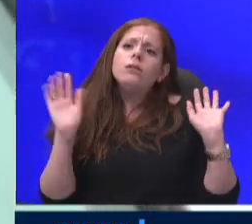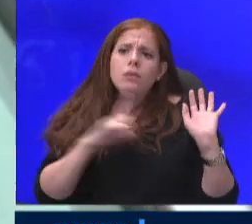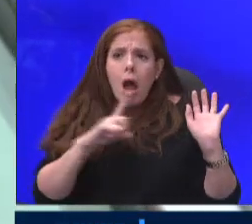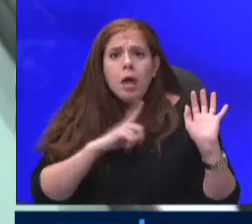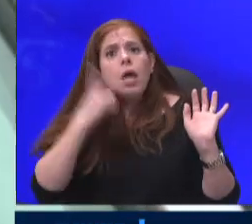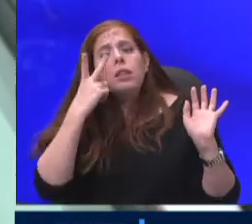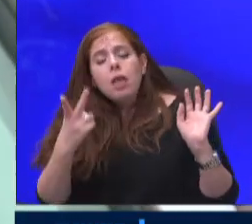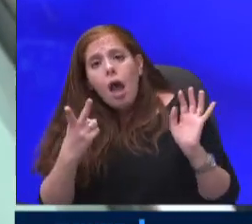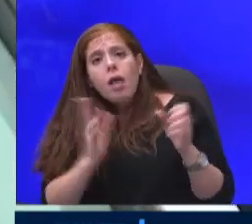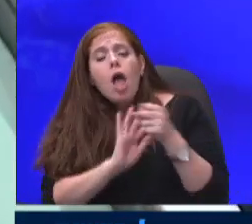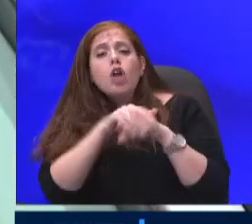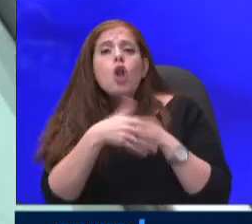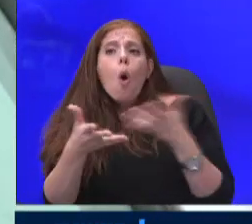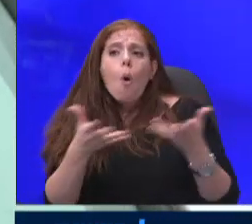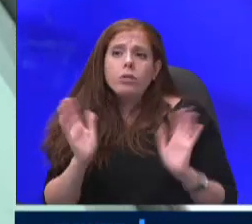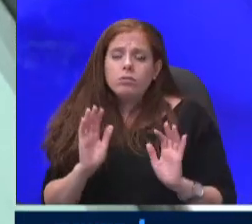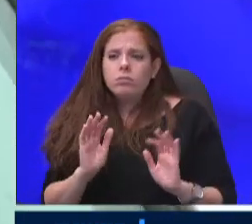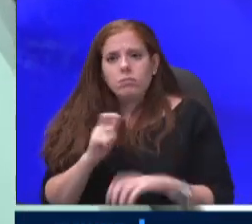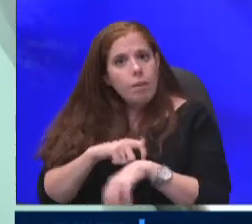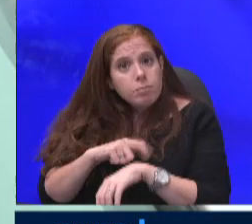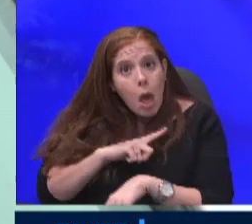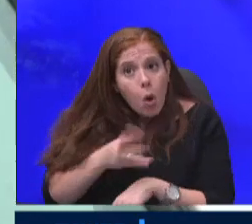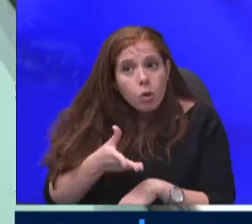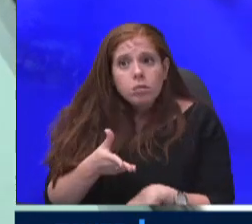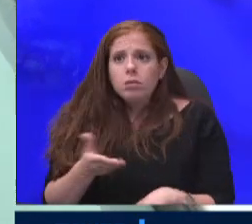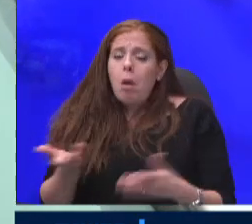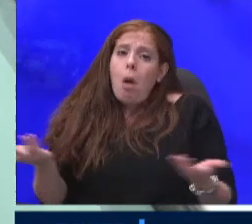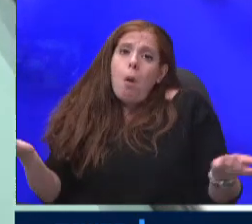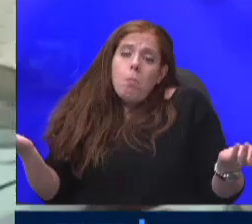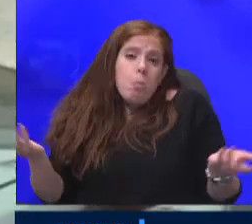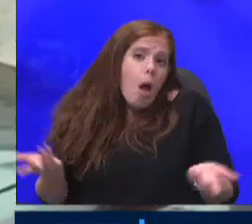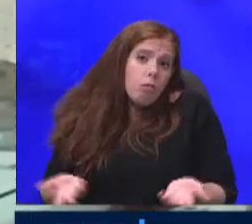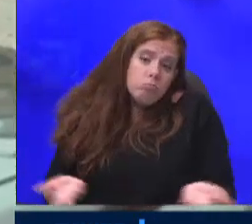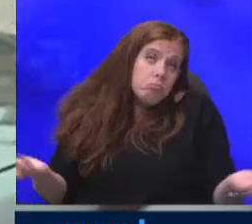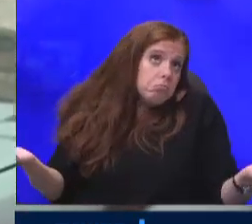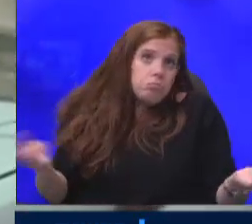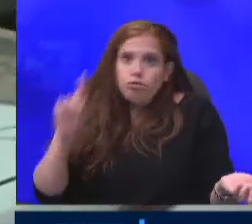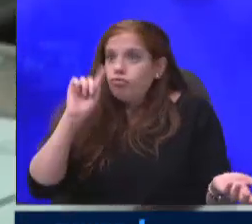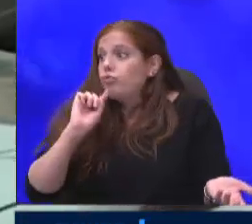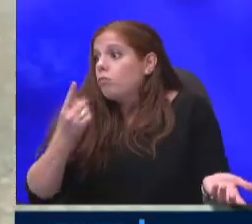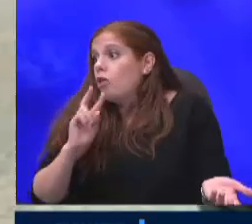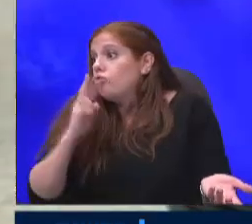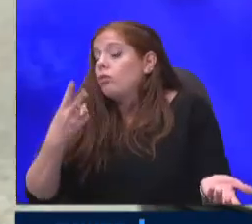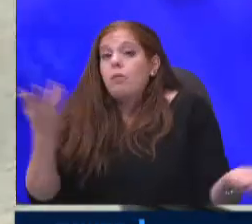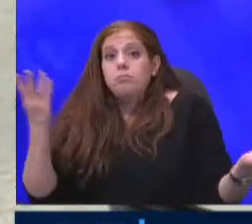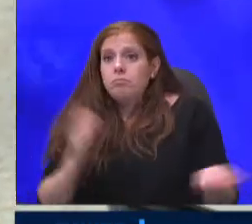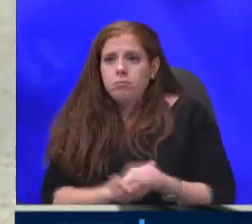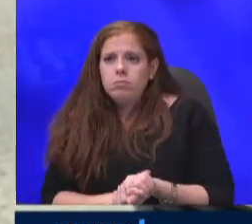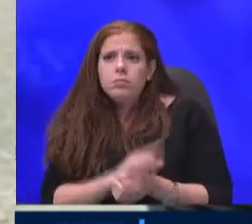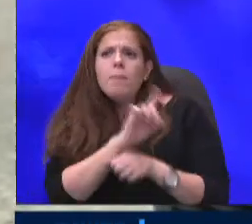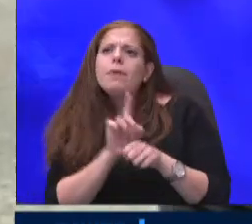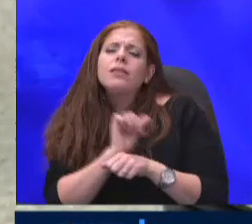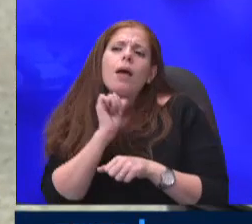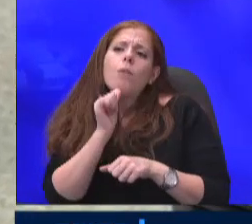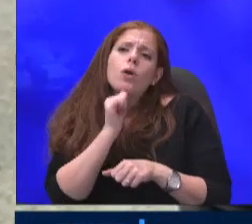ההשלכות של זה. כמה זמן לחכות? מה? אני יודעת, שנה, שנתיים? בינתיים לא רוצים להתחסן. לא מכירים